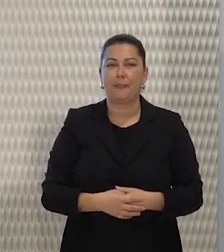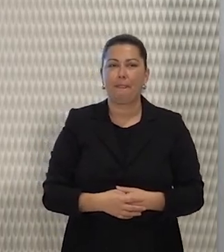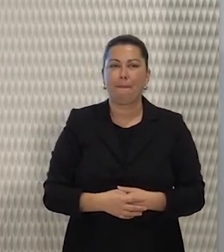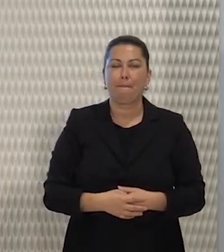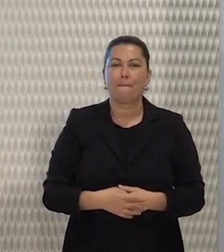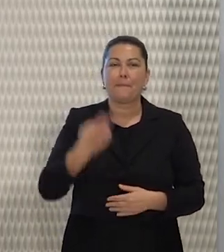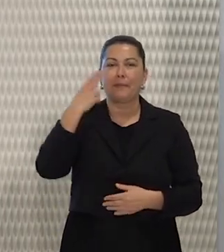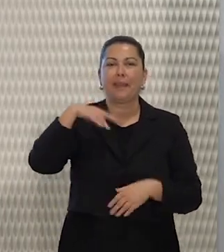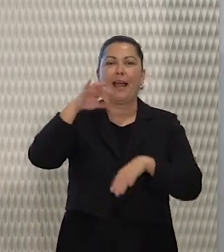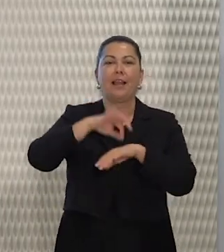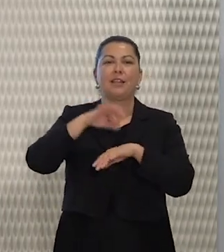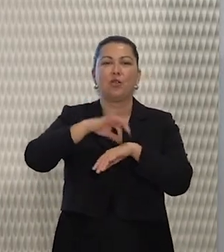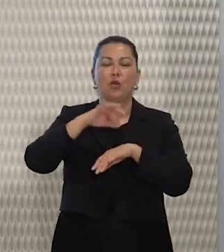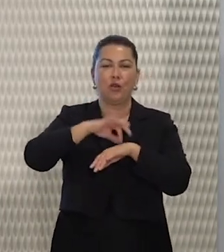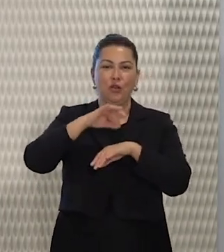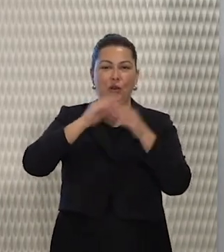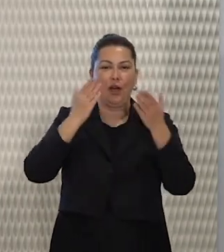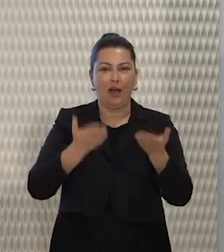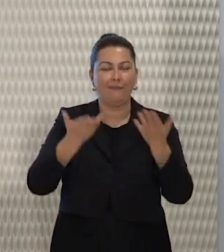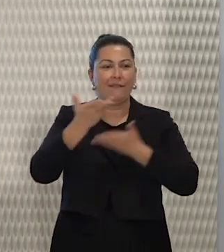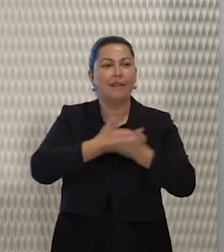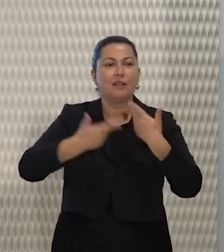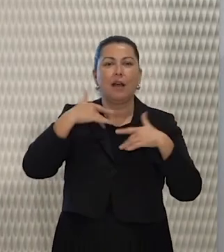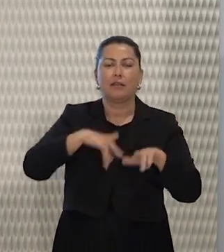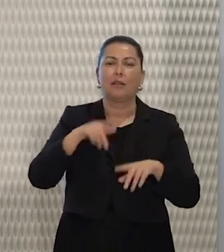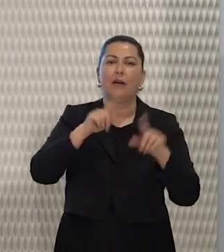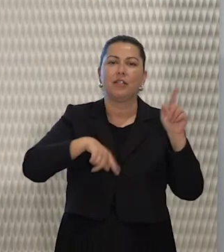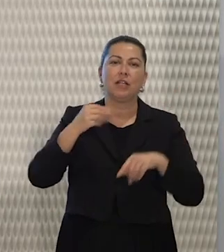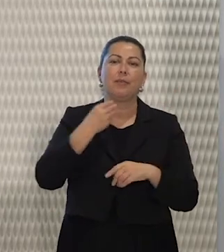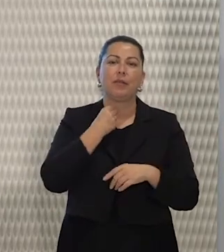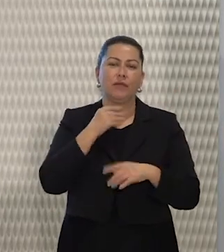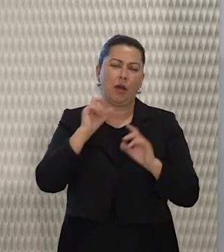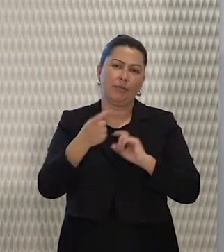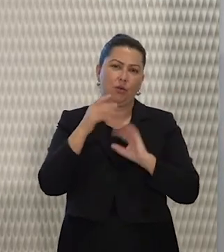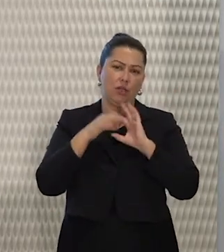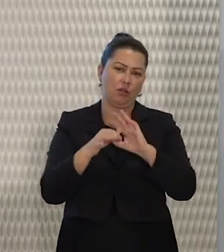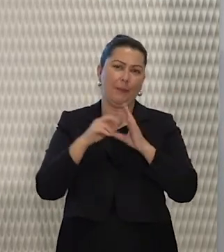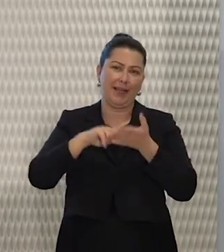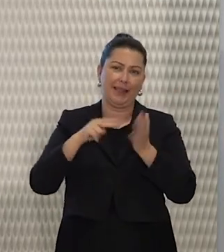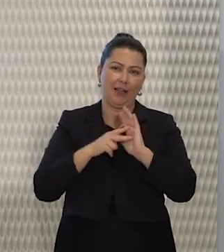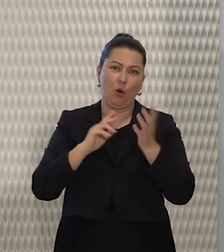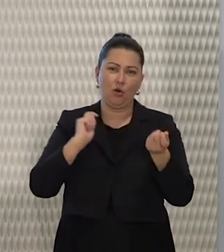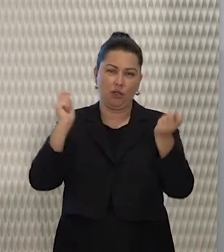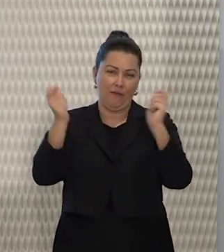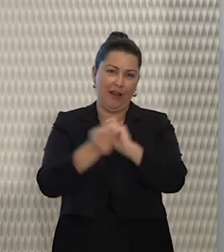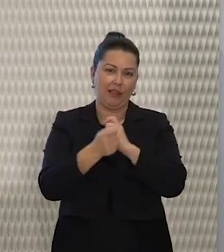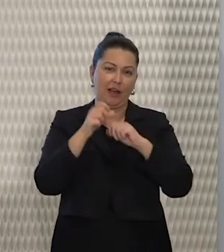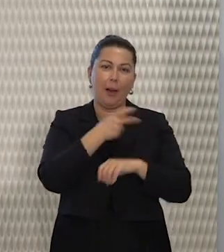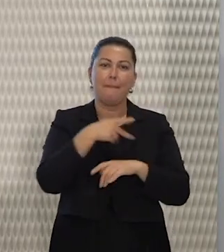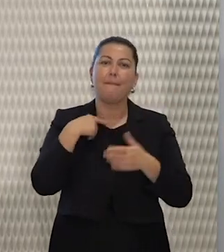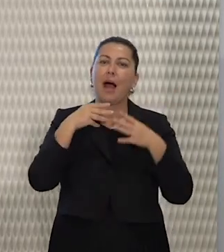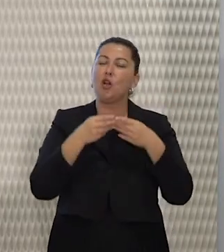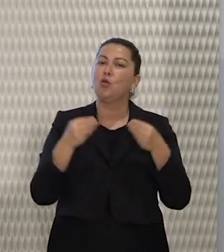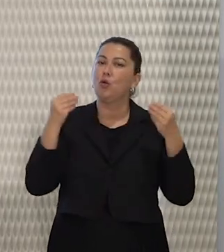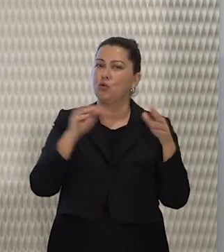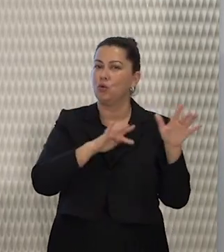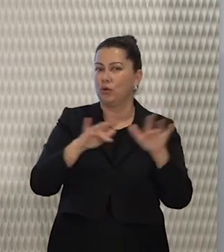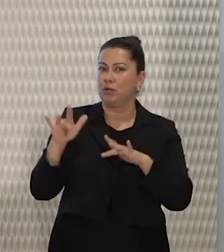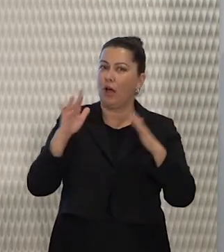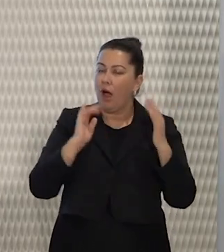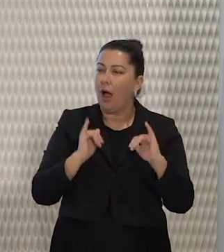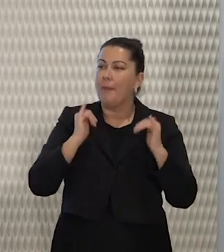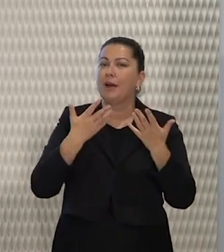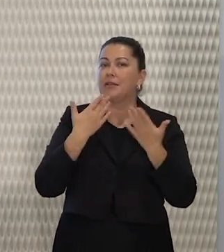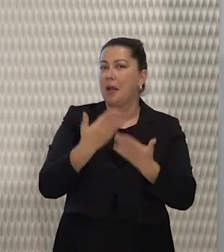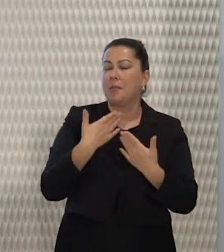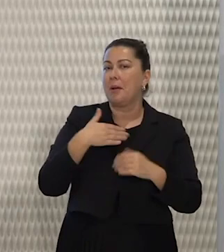Herr Dr. Pruger, die Wirtschaft hat natürlich Bedürfnisse, vor allem durch den technologischen Wandel. Wir haben einige Lösungsansätze heute gehört. Wie geht